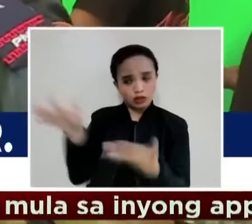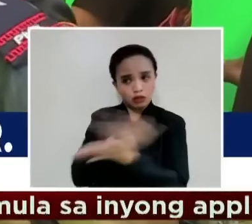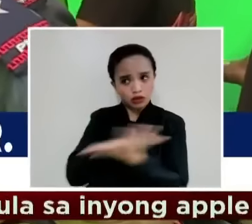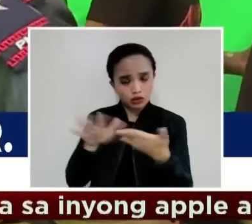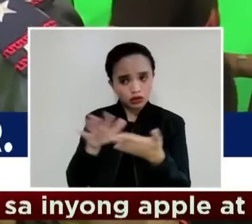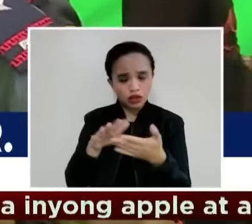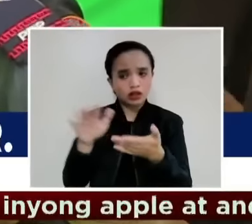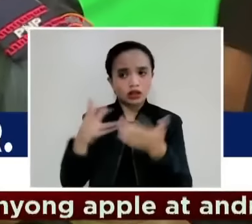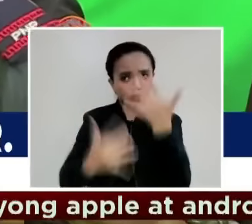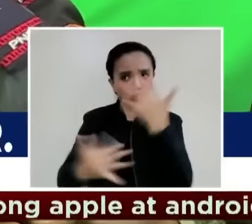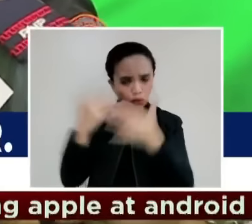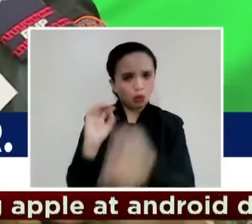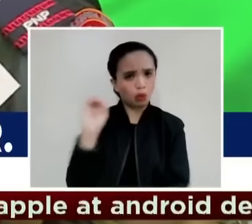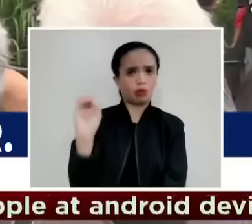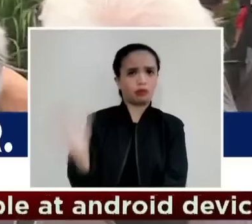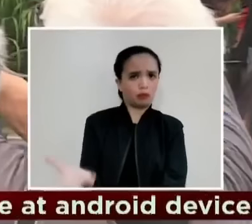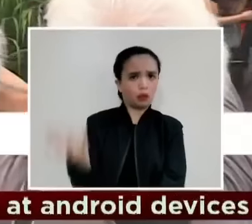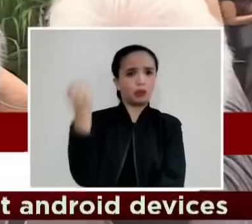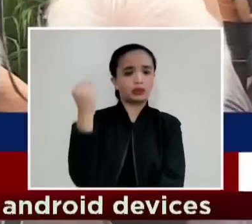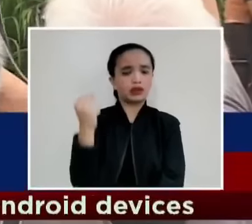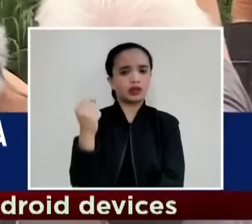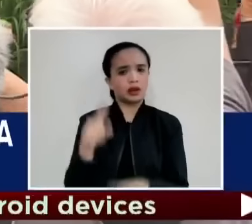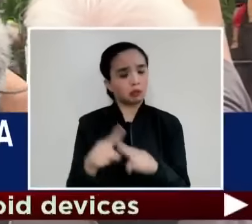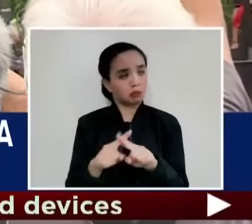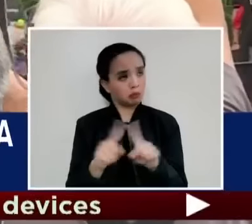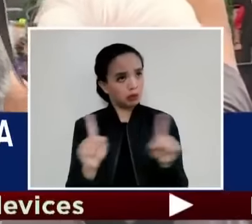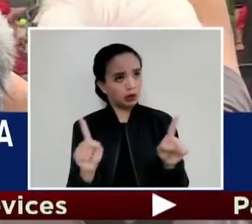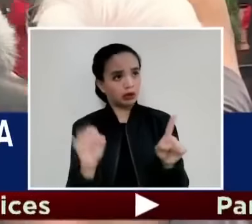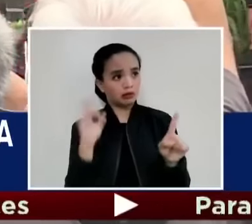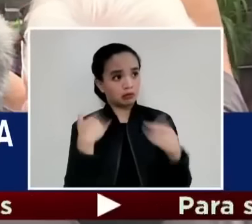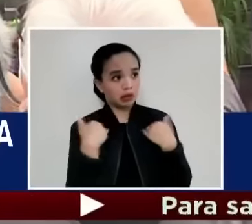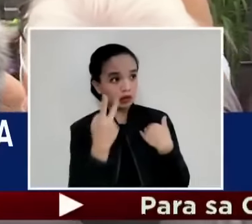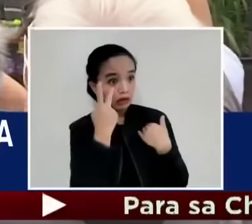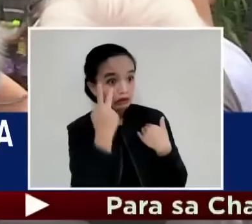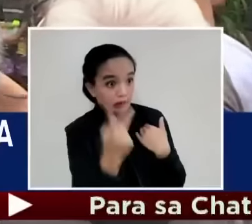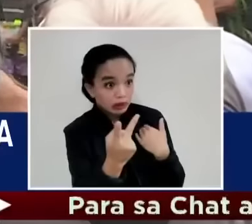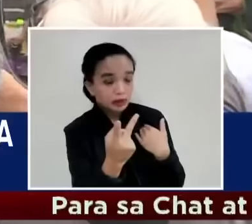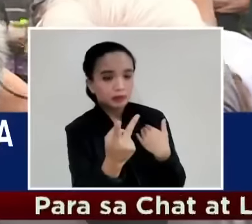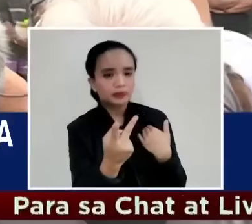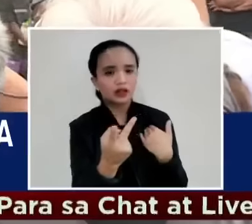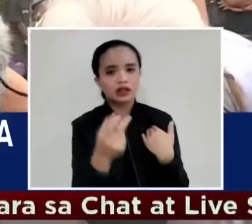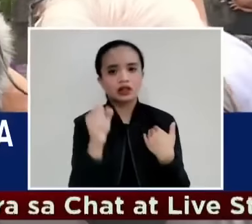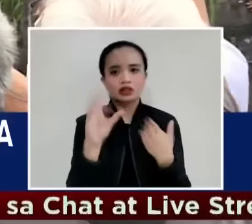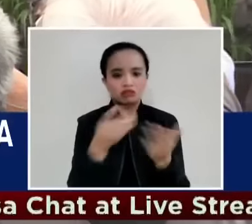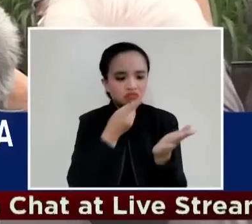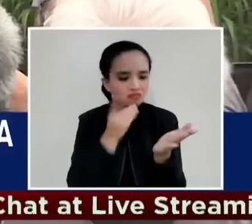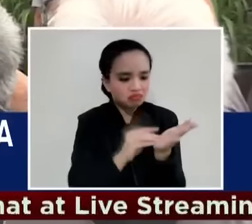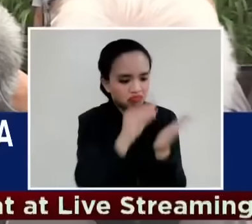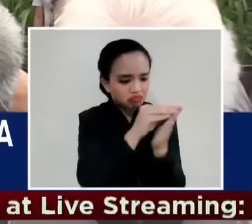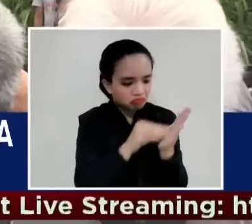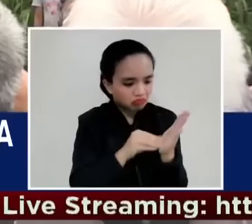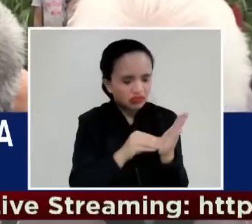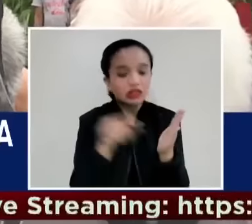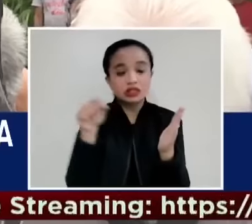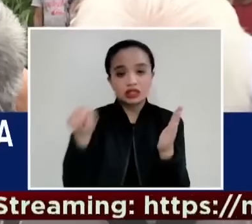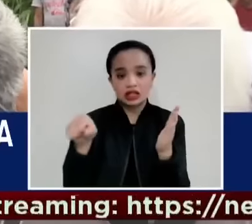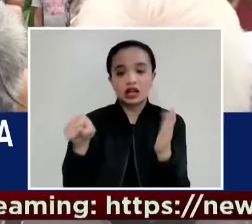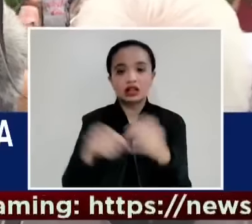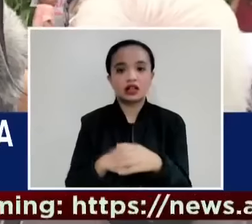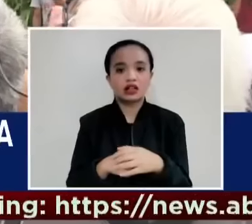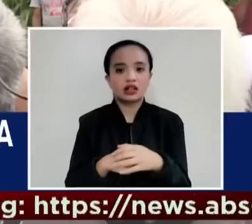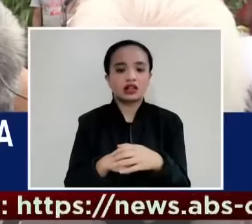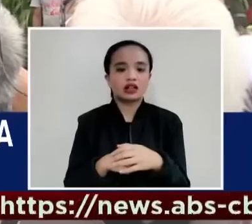Eh, on their own yun. Pero kung may makitaan kami, and then therefore ma-document, they will of course pay